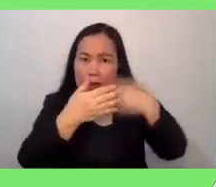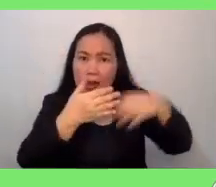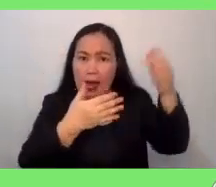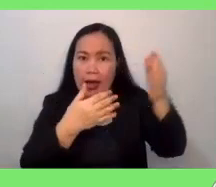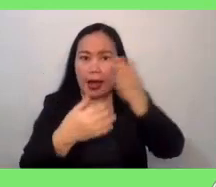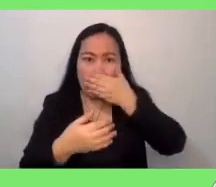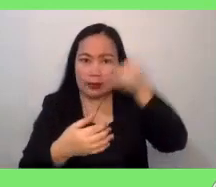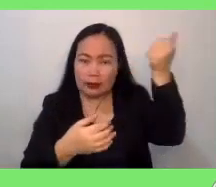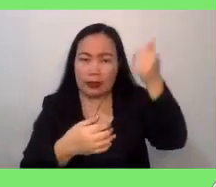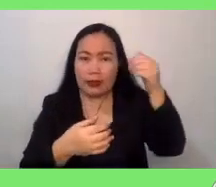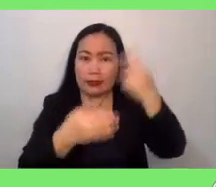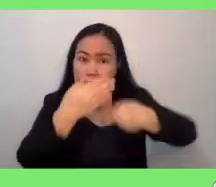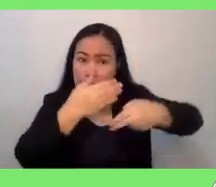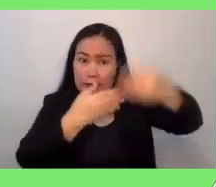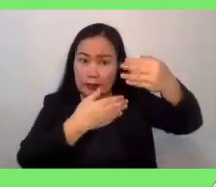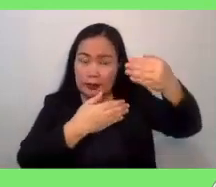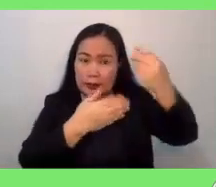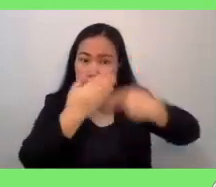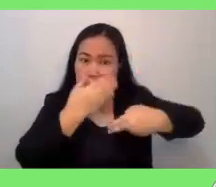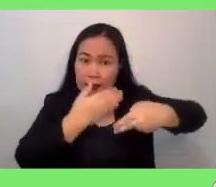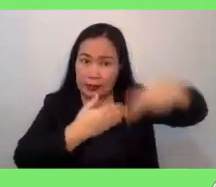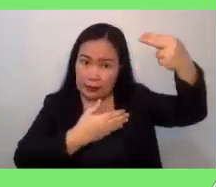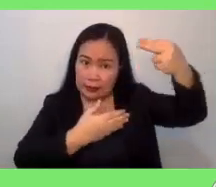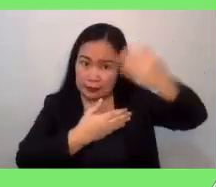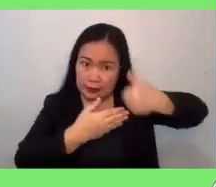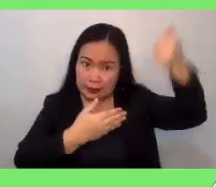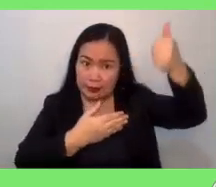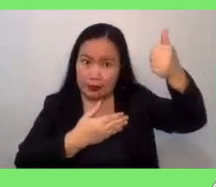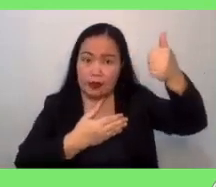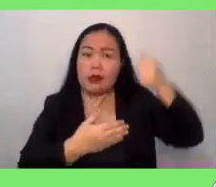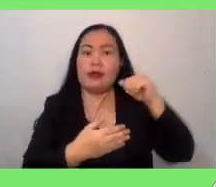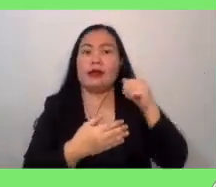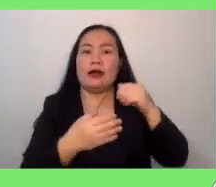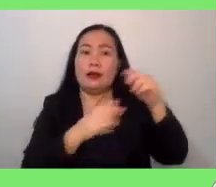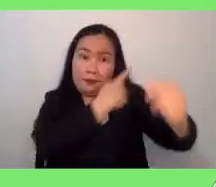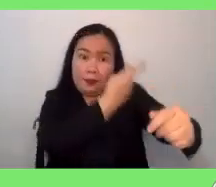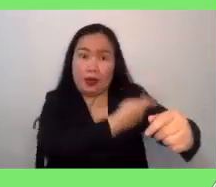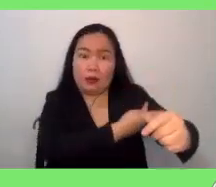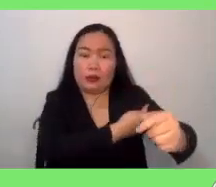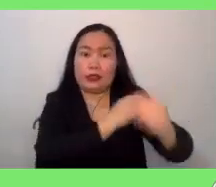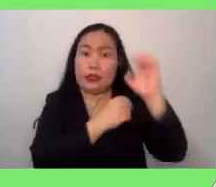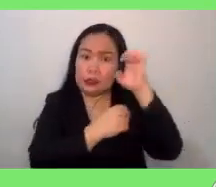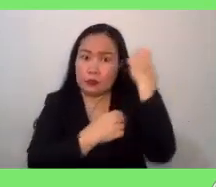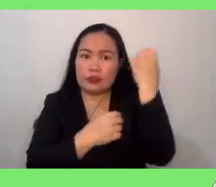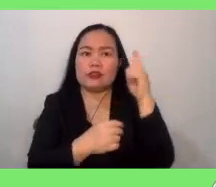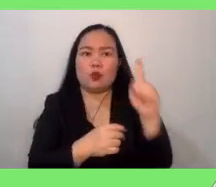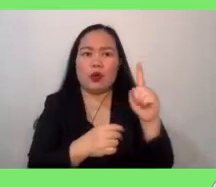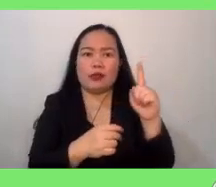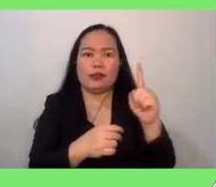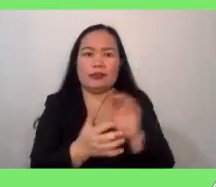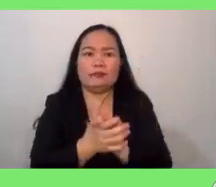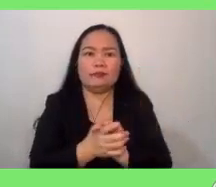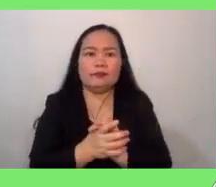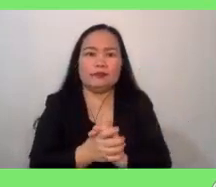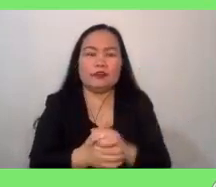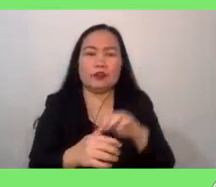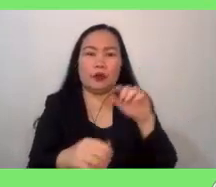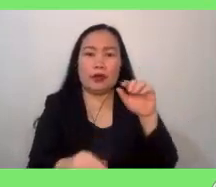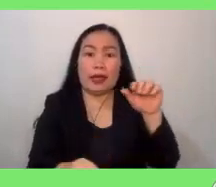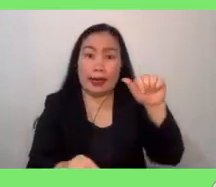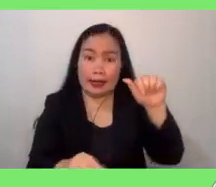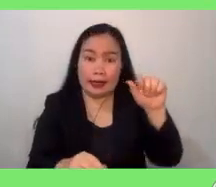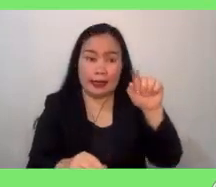dapat ang highest power o degree po natin dito ay 1. So, kagaya po nito, 1 po ito. So, this